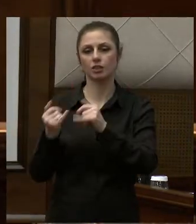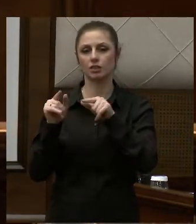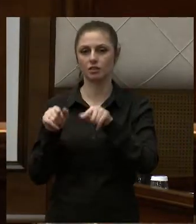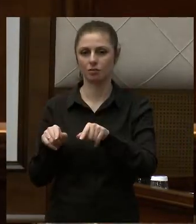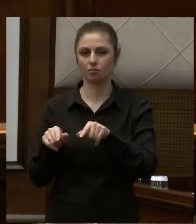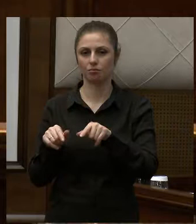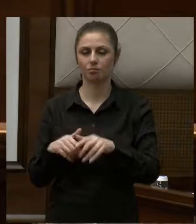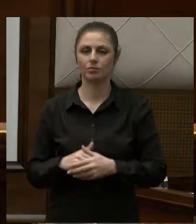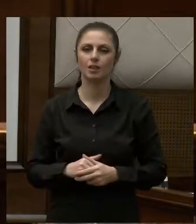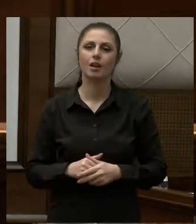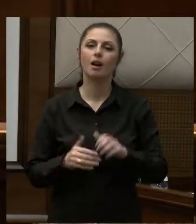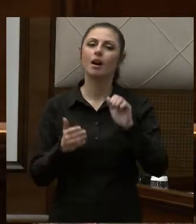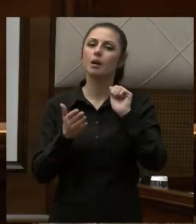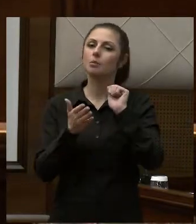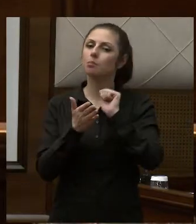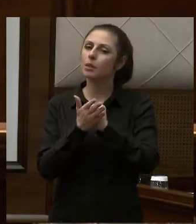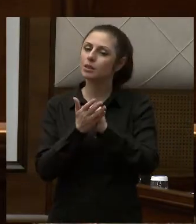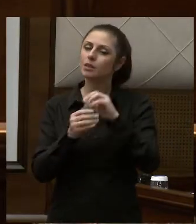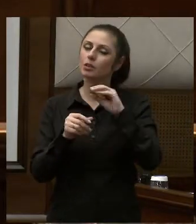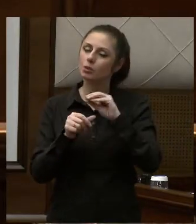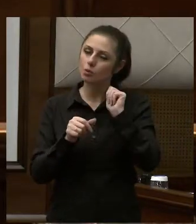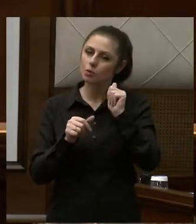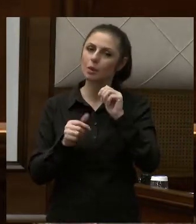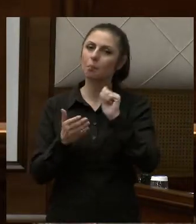Basın gününde basınlarla ilgili güzel şeyler söylüyoruz ama